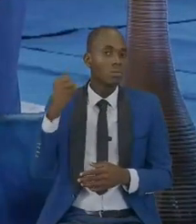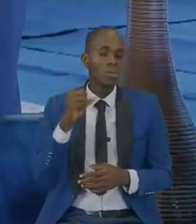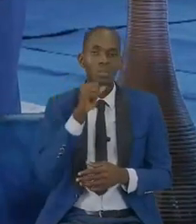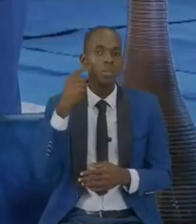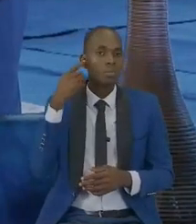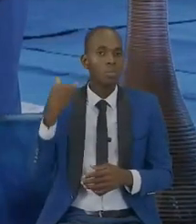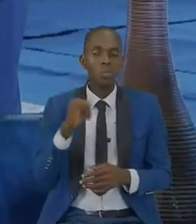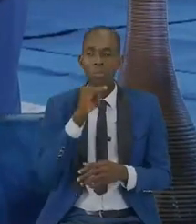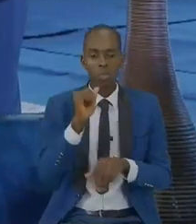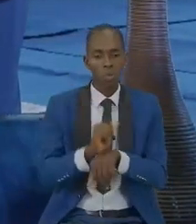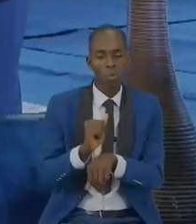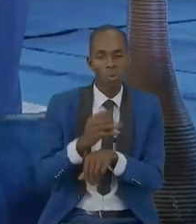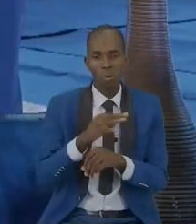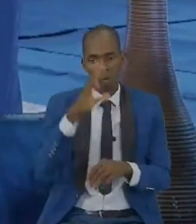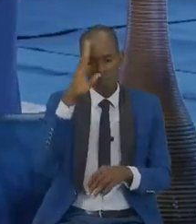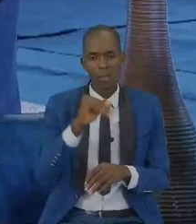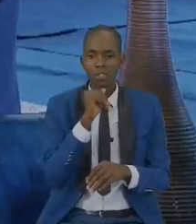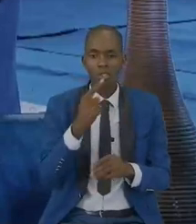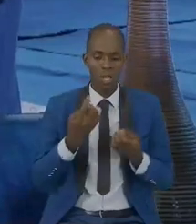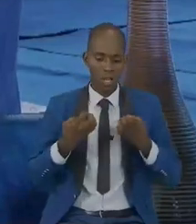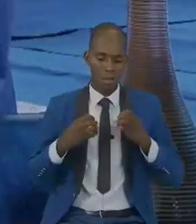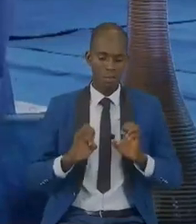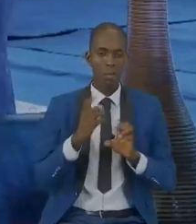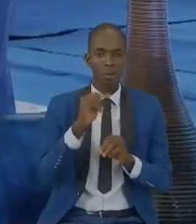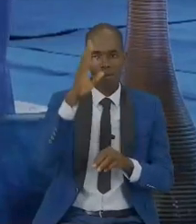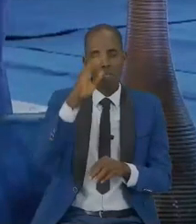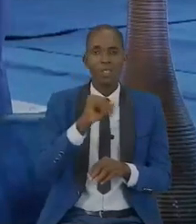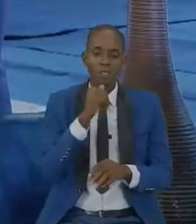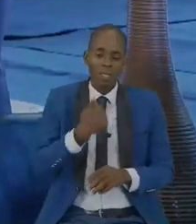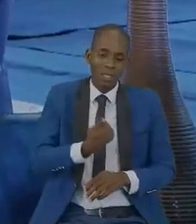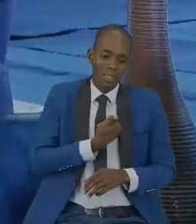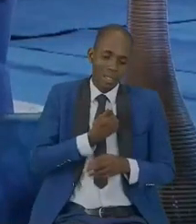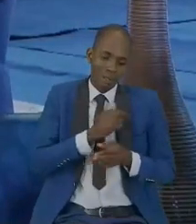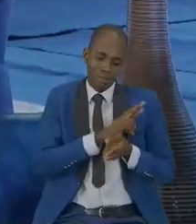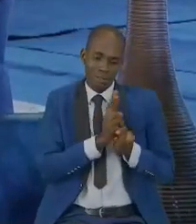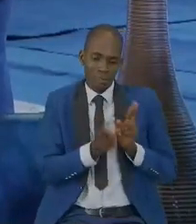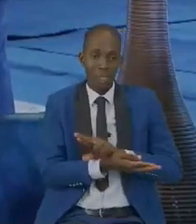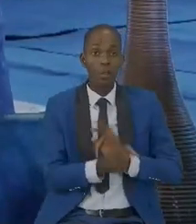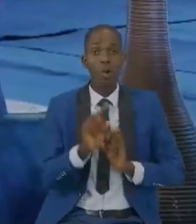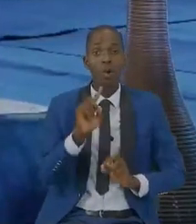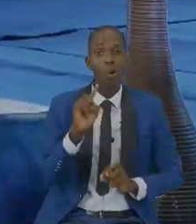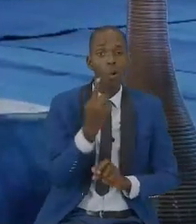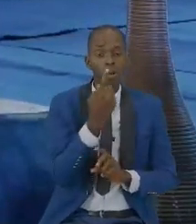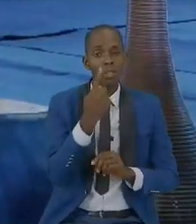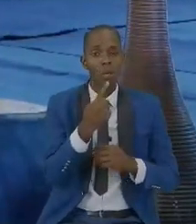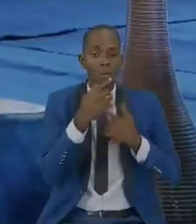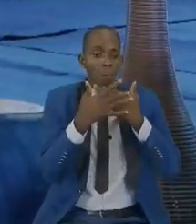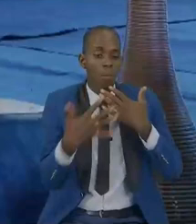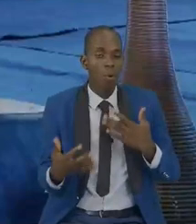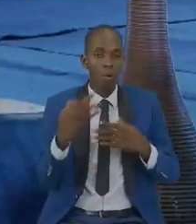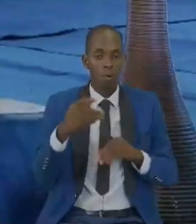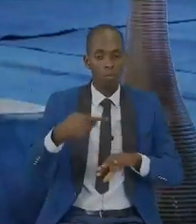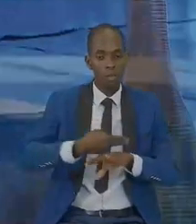l'or, pas l'argent, pas les œuvres de la main de l'homme, pas les efforts de l'homme, pas avoir une bonne